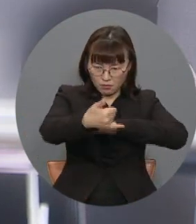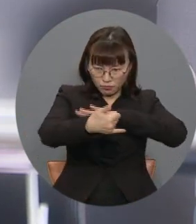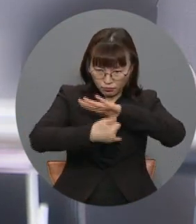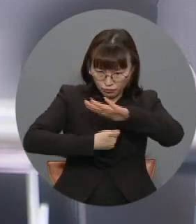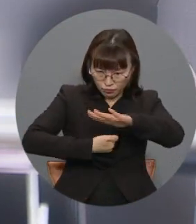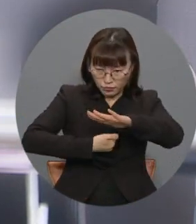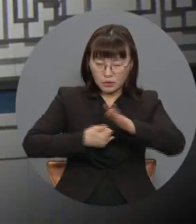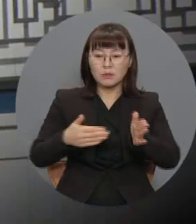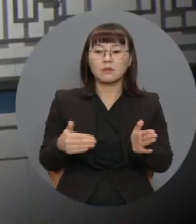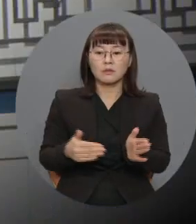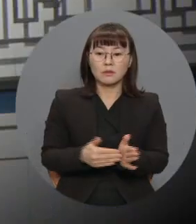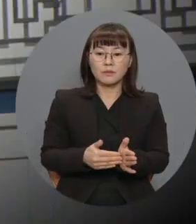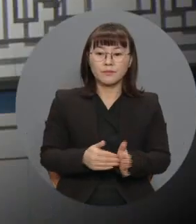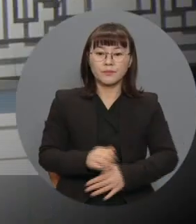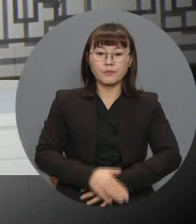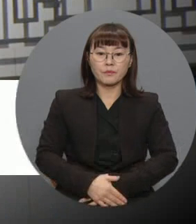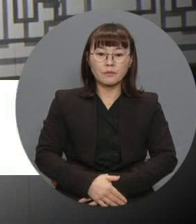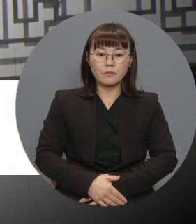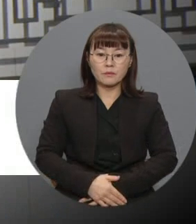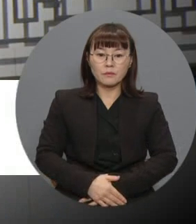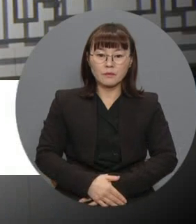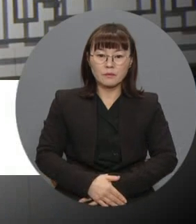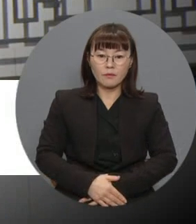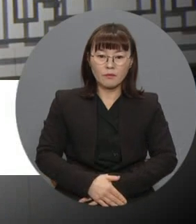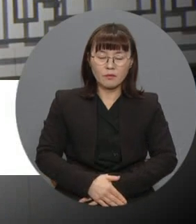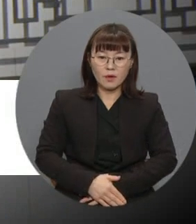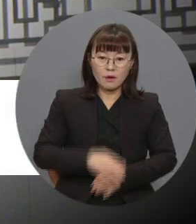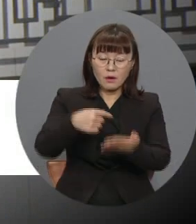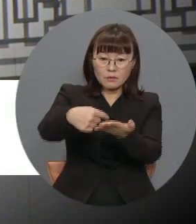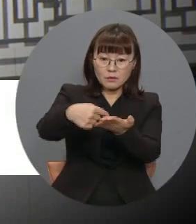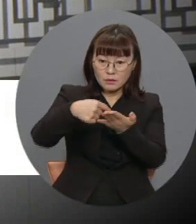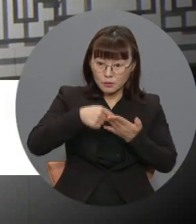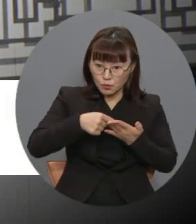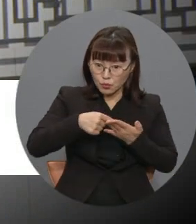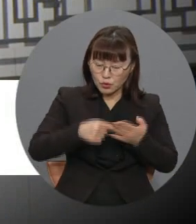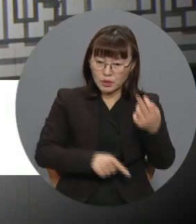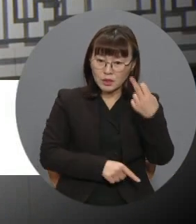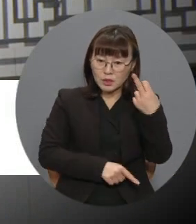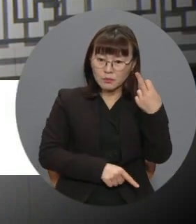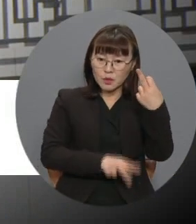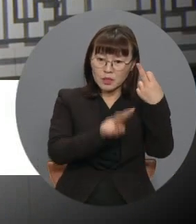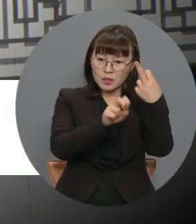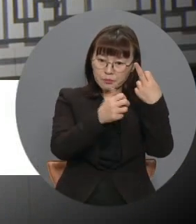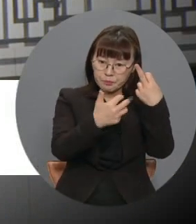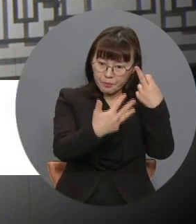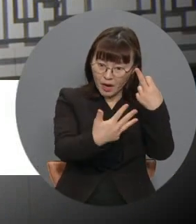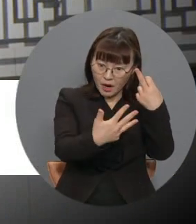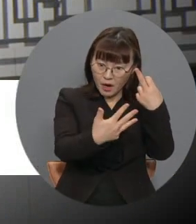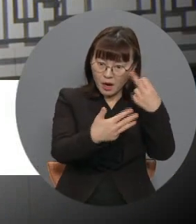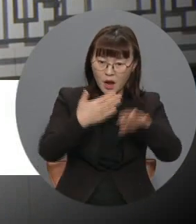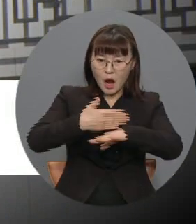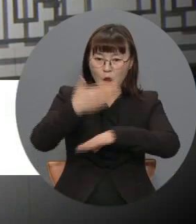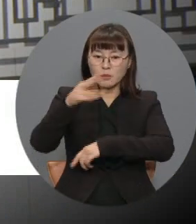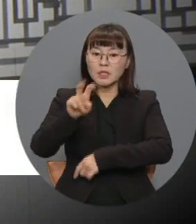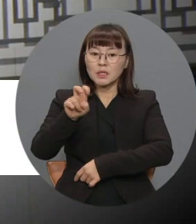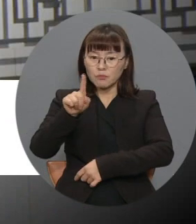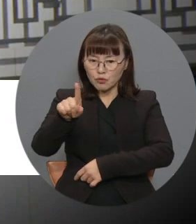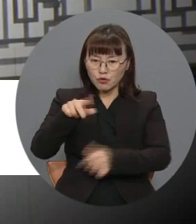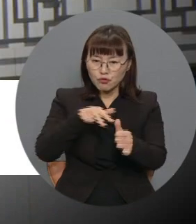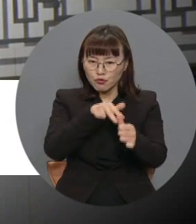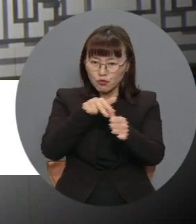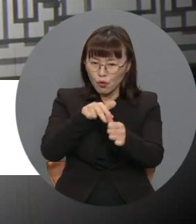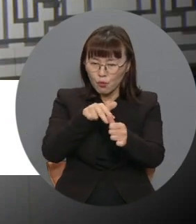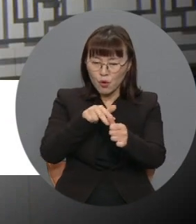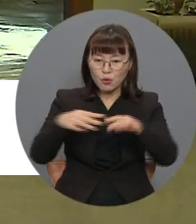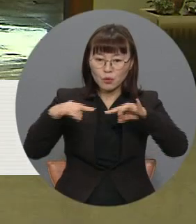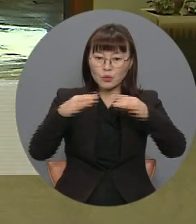접수했습니다. 그쪽에서 접수되는 거는 28일 날 9시 21분에 접수되는 걸 우리 정부통신과에 확인이